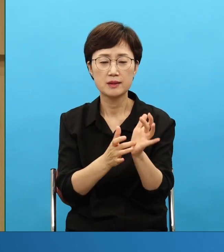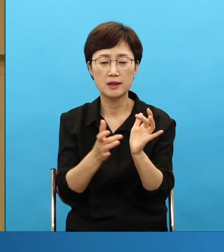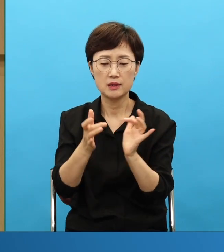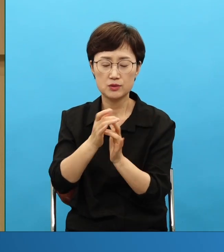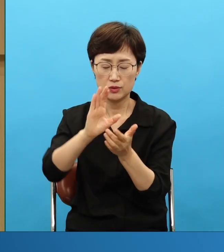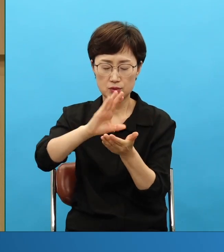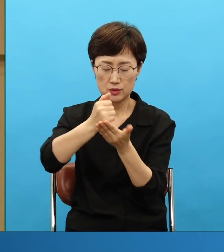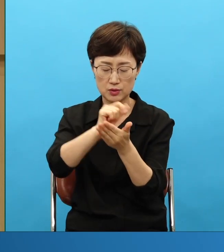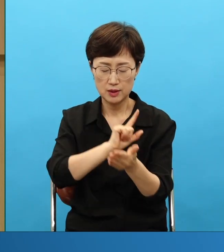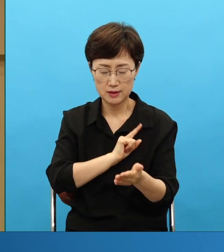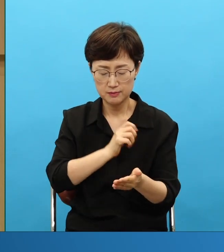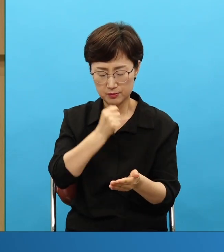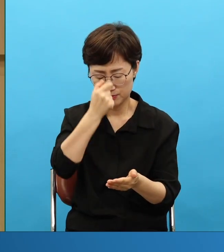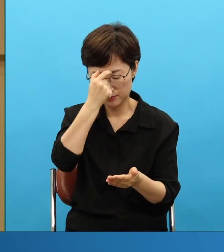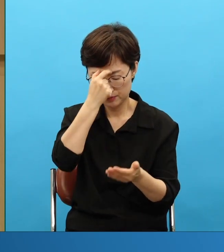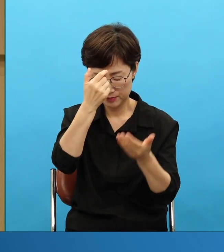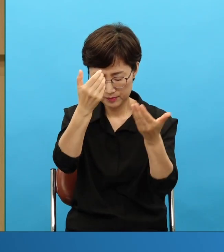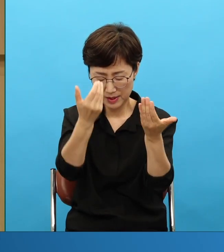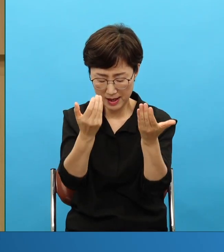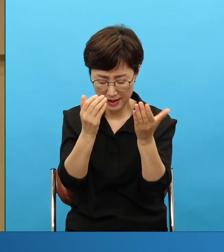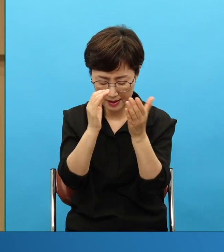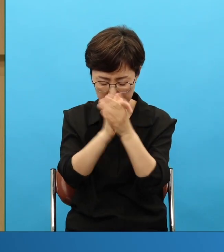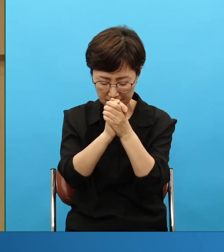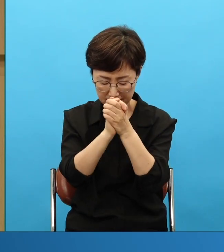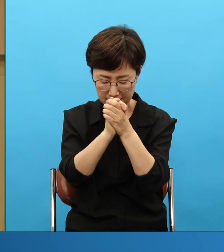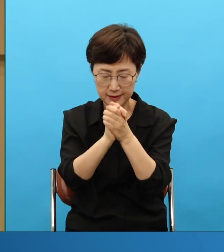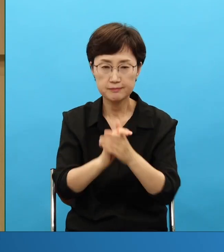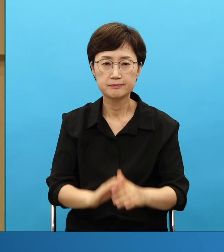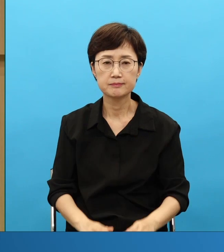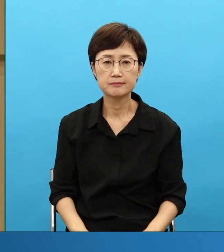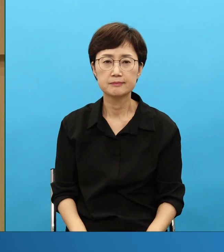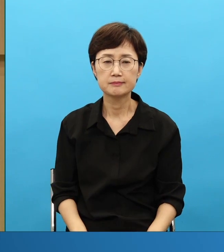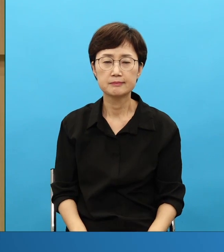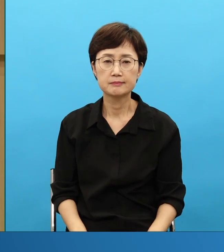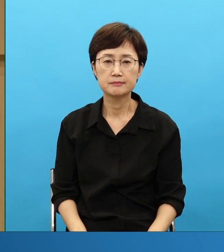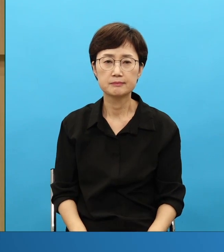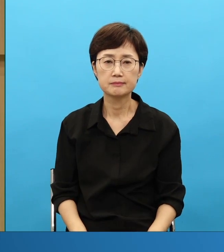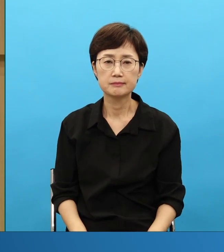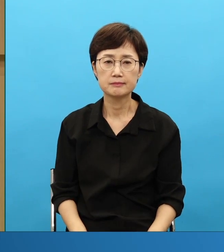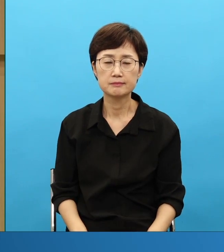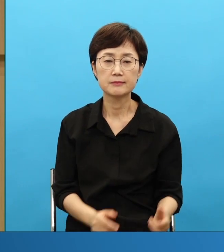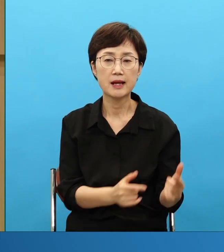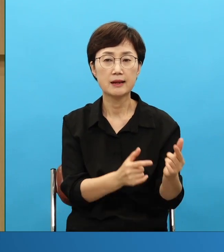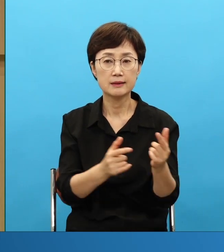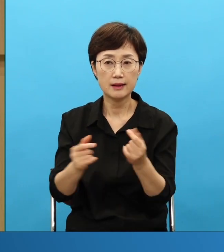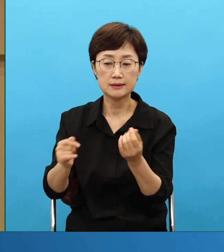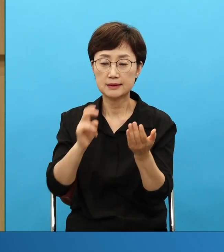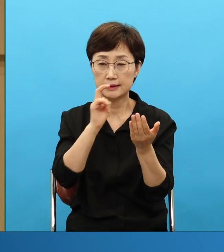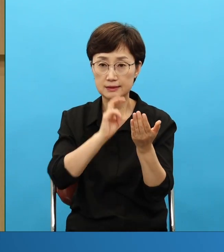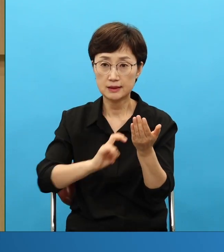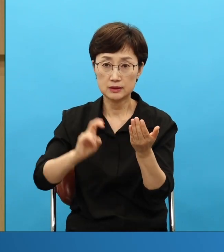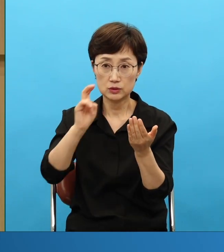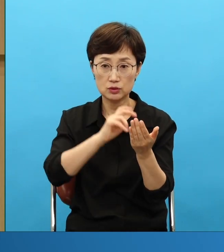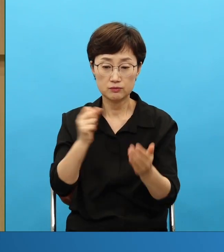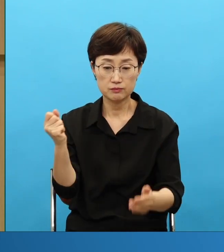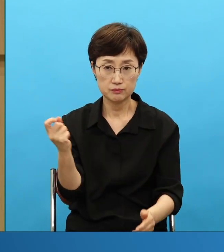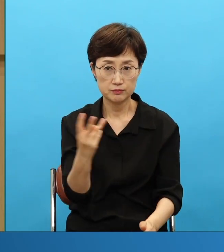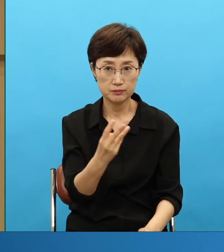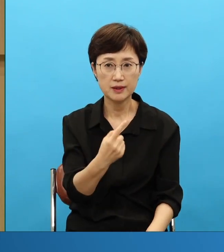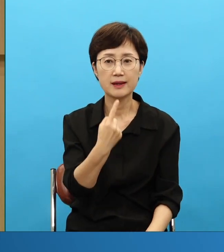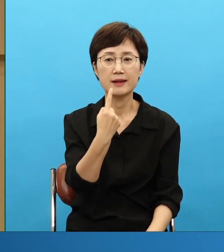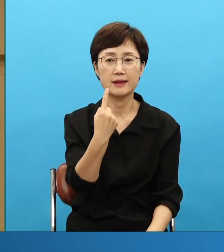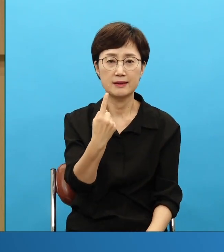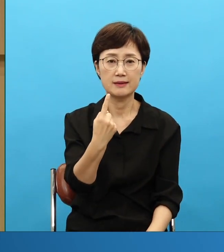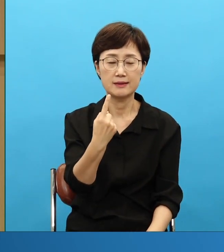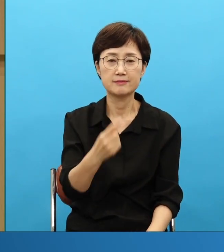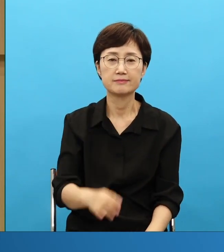그리스도 이름으로 We 기도드리옵나이다. pray all this in Jesus Christ's name. 아멘. Amen. 다음 기 찬송가 1장 찬송 드리겠습니다. At this time, let us